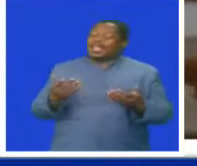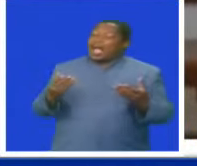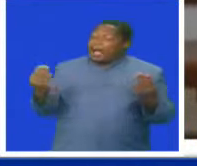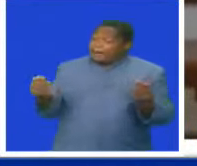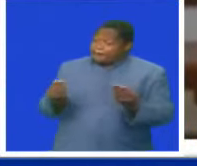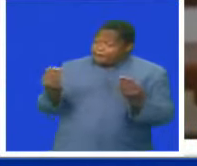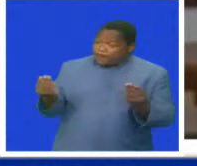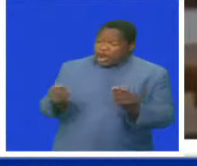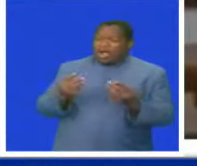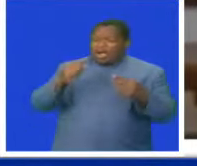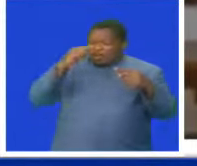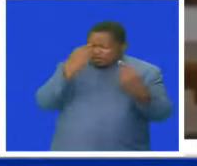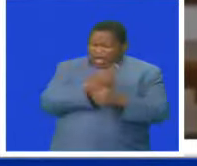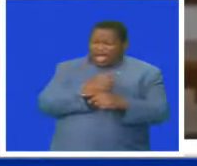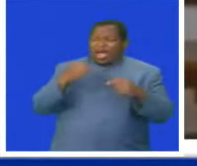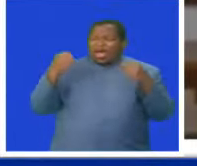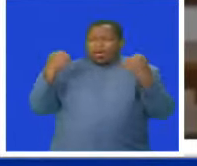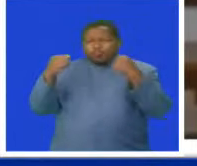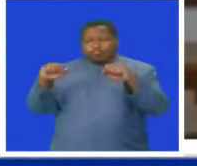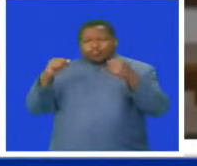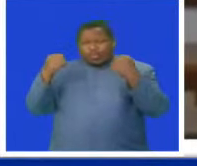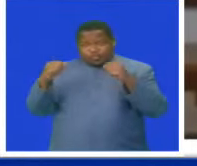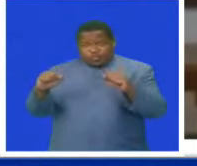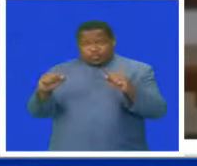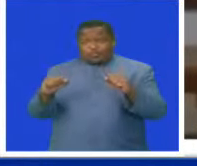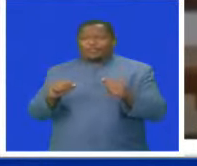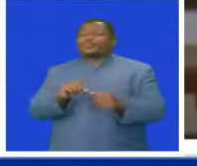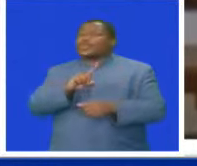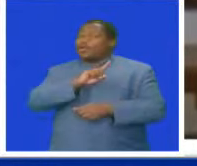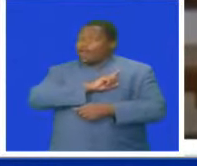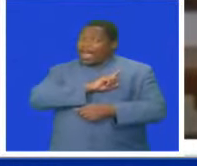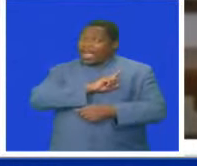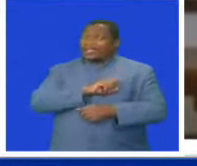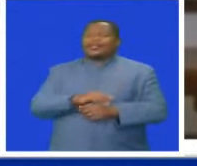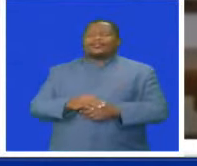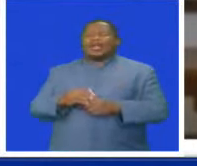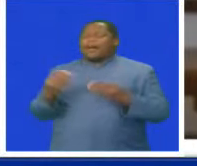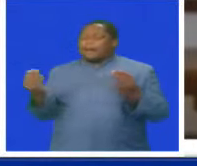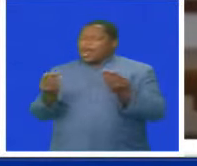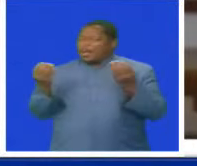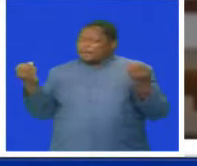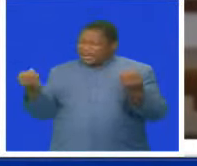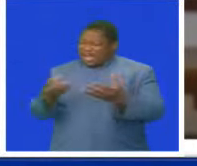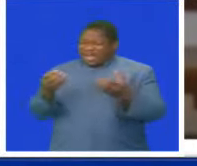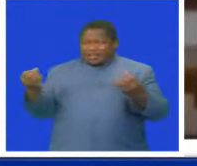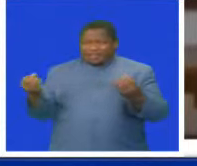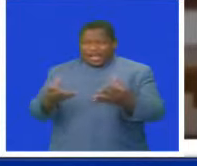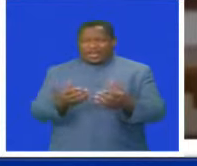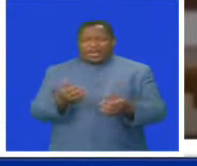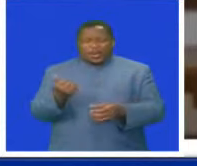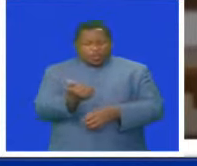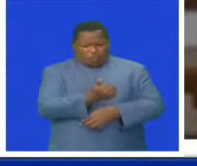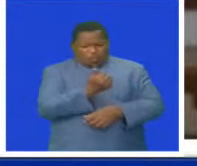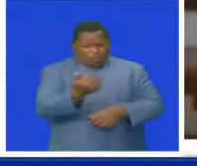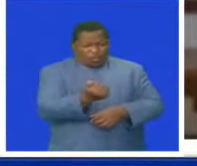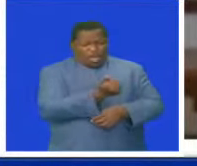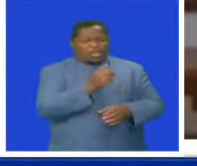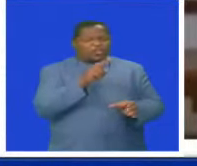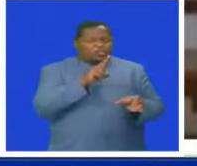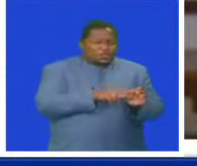ekubangeni iviolence, i-alcohol and drug abuse, bantu bayanatha bayenda konke lokwa babhema